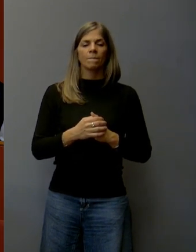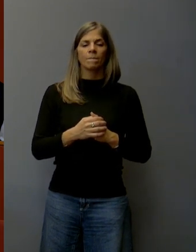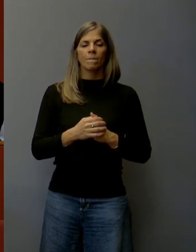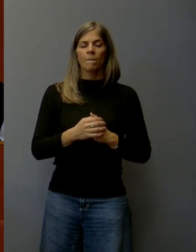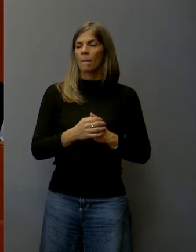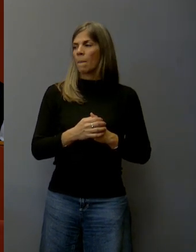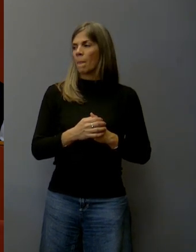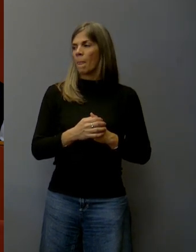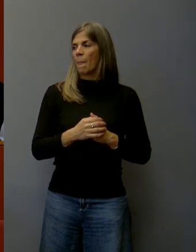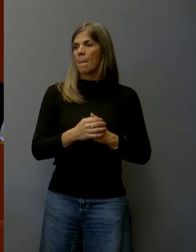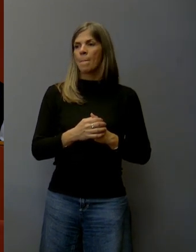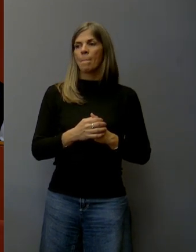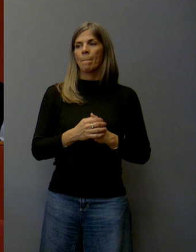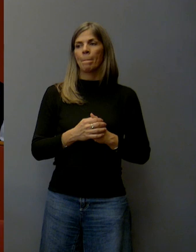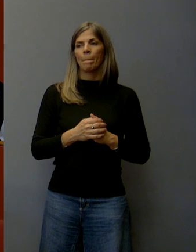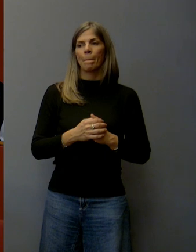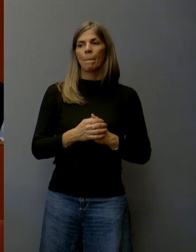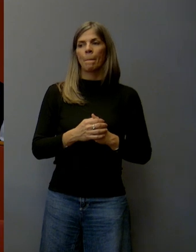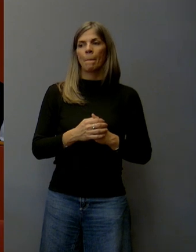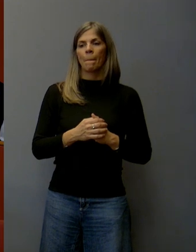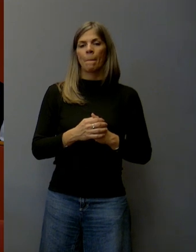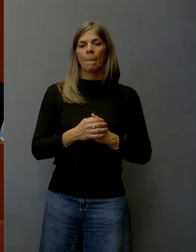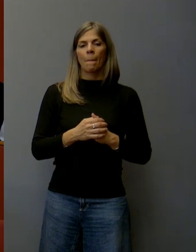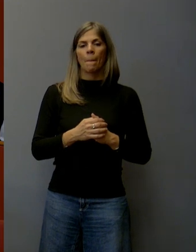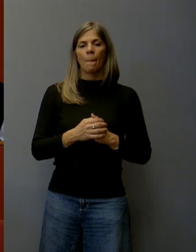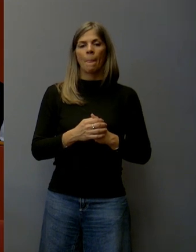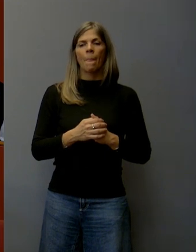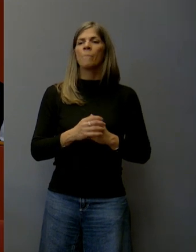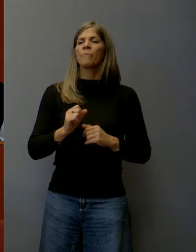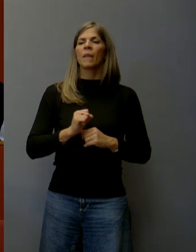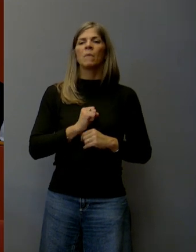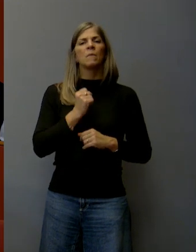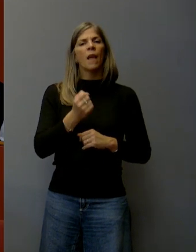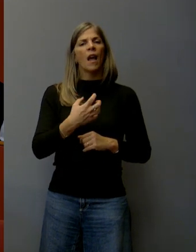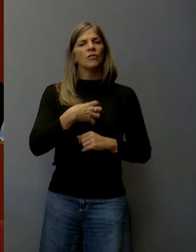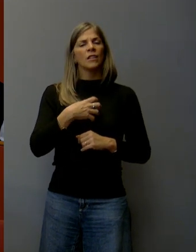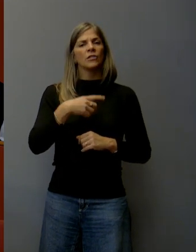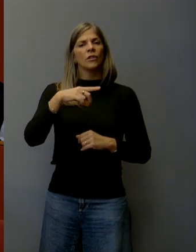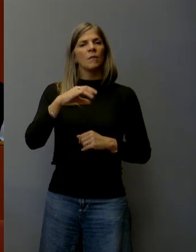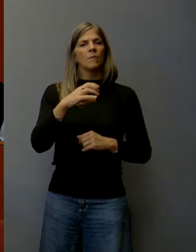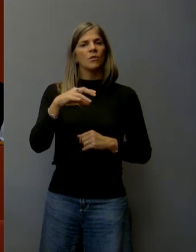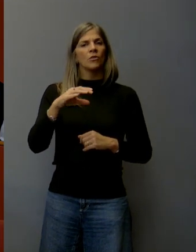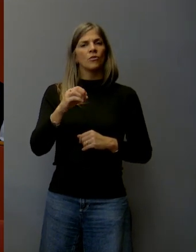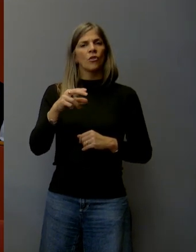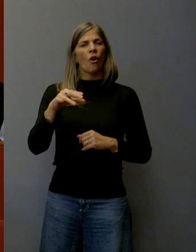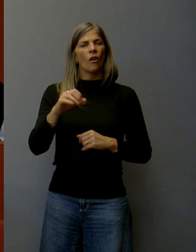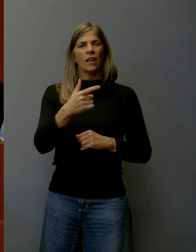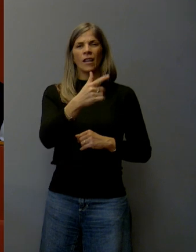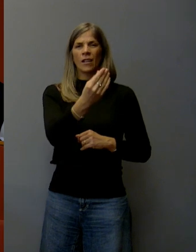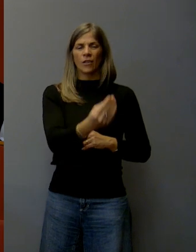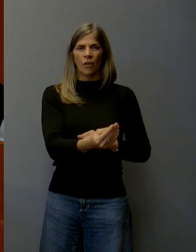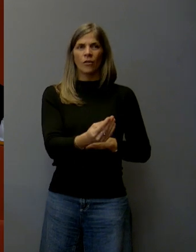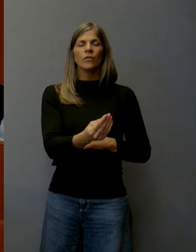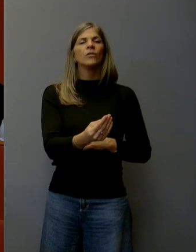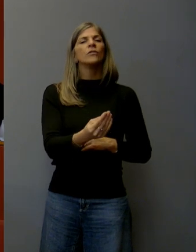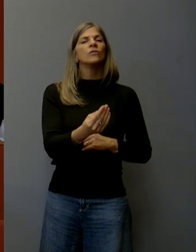a questo aggiungo un elemento mi piace che sia il sensore perché è un tema su cui ci sia Confrontati e che spero presto